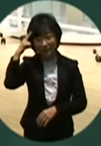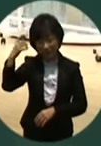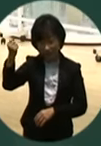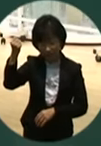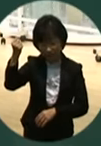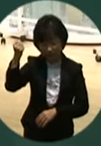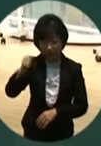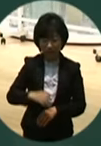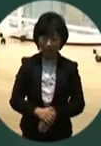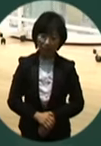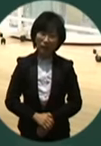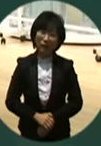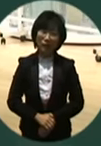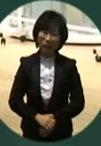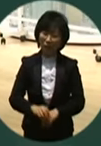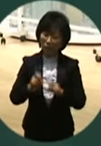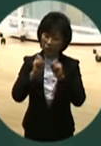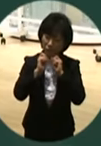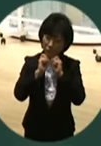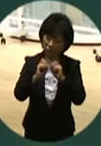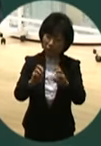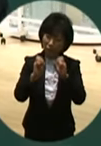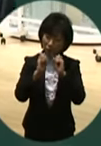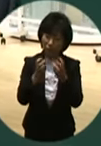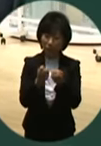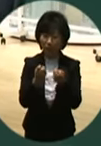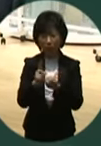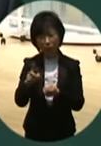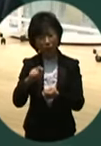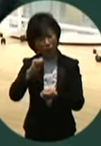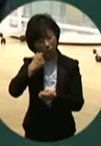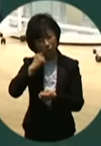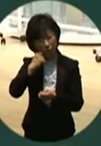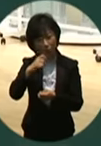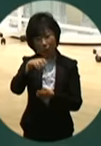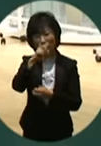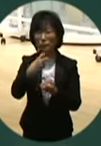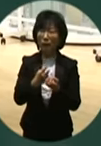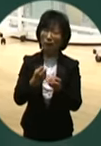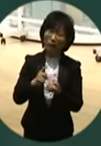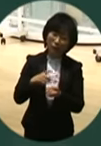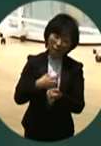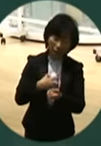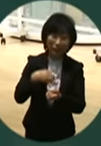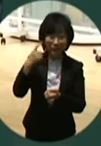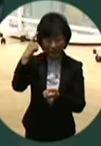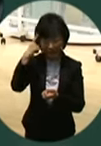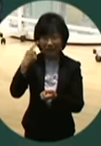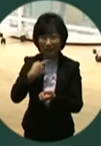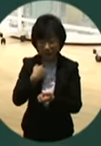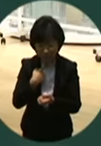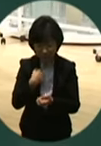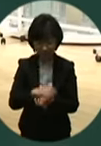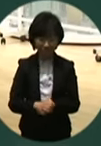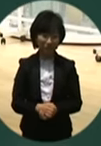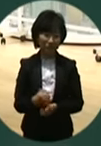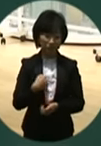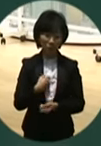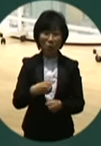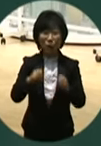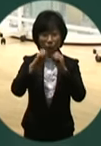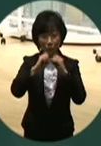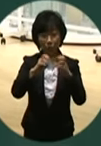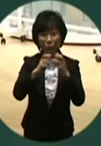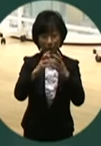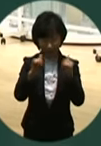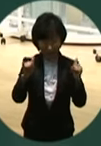어떻게 하면 전도할 수 있을까? And I thought, how do I evangelize? 어렵게 생각을 했어요. I thought it was very difficult. 저는 전도사가 돼가지고도 전도 어려웠어요. And even